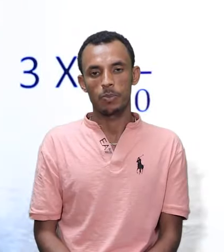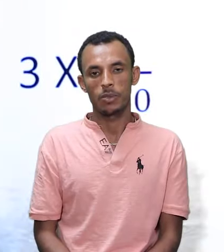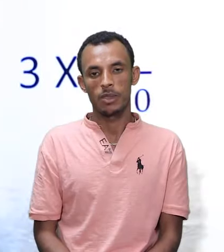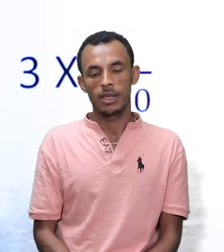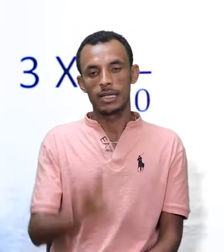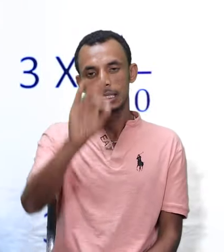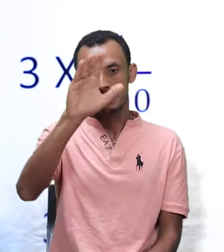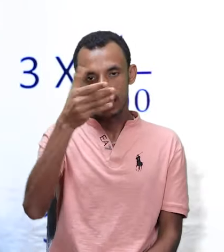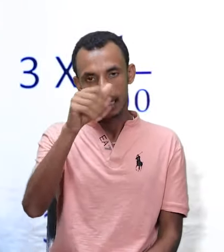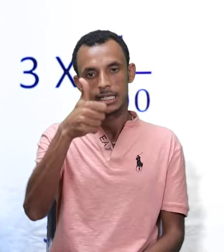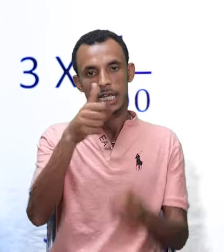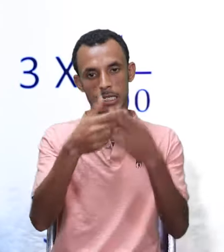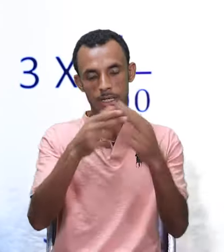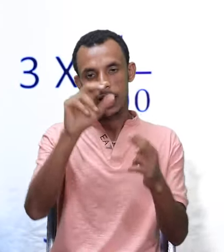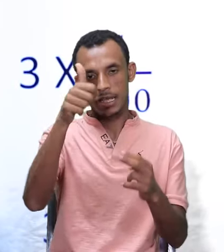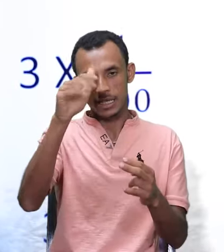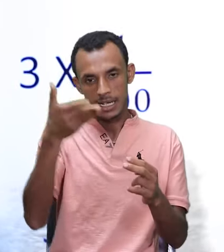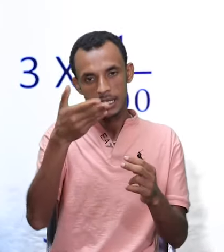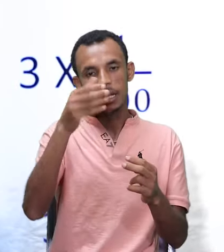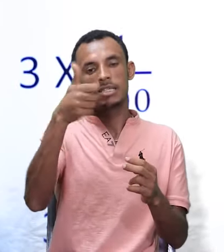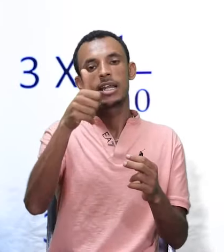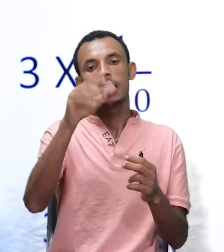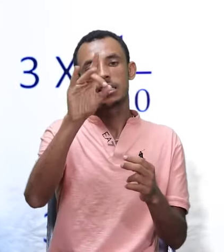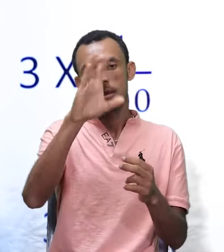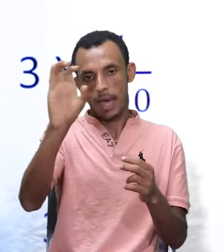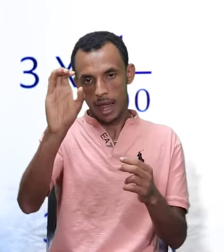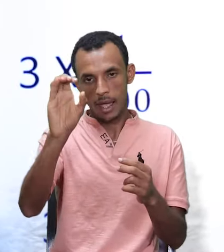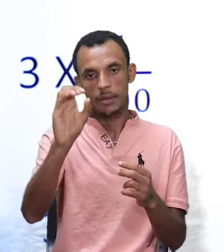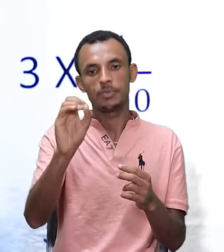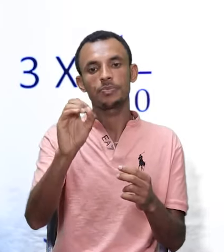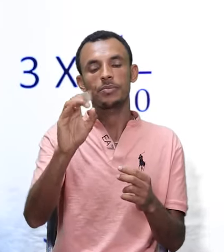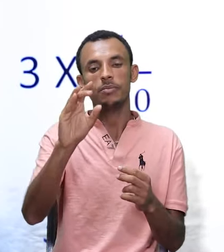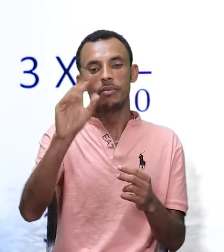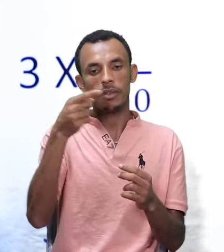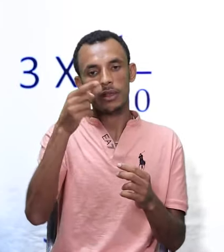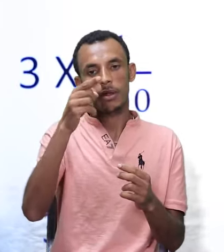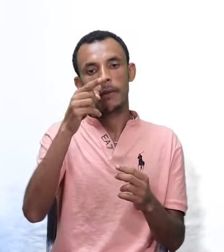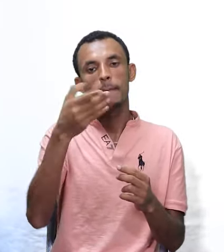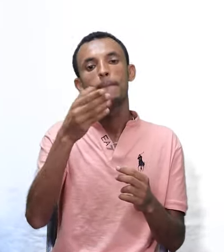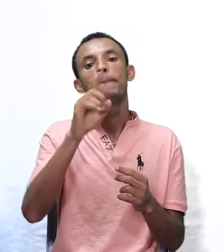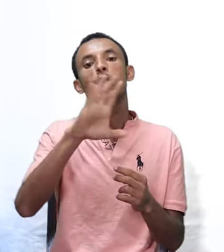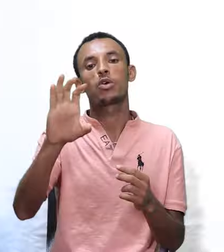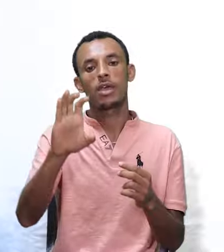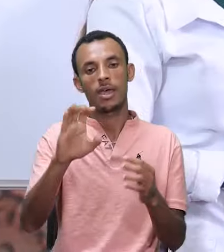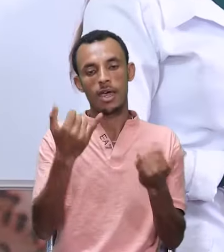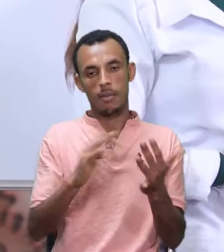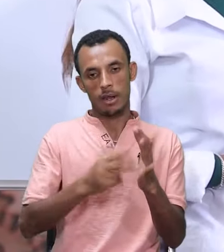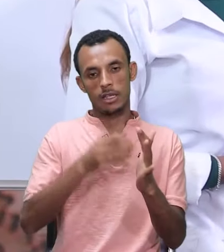የው 8 10ኛ ሲባዛ በ10 10ኛ 80 መቶኛ 80 ሲባዛ በ1 መቶኛ 80%